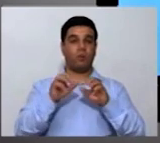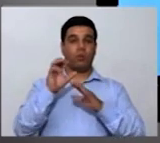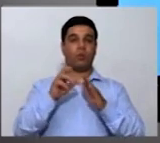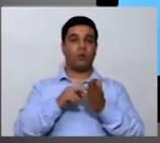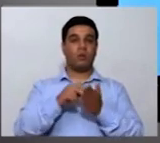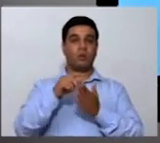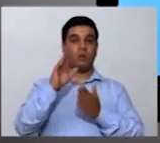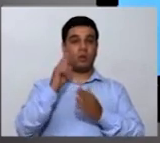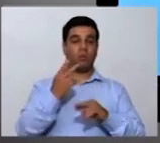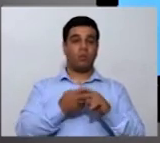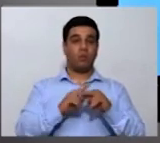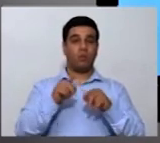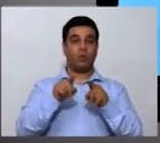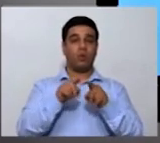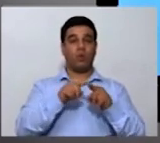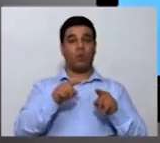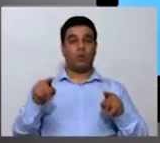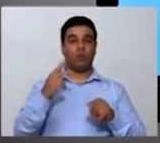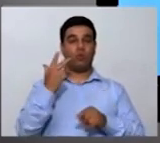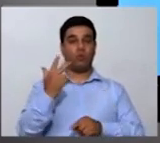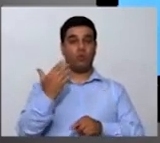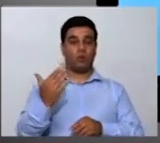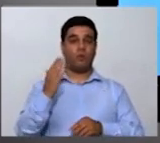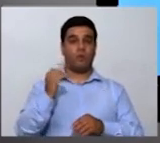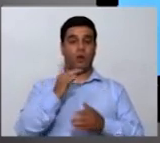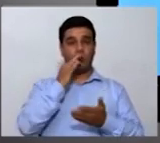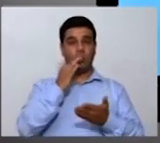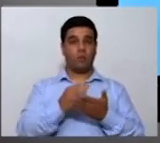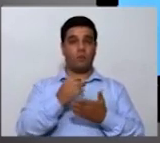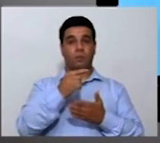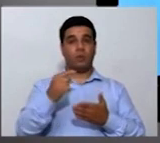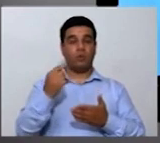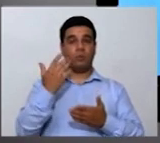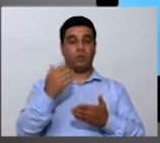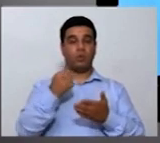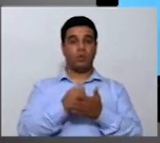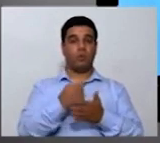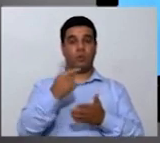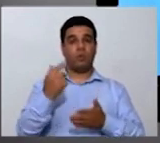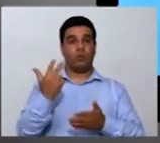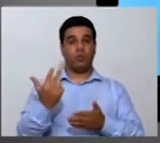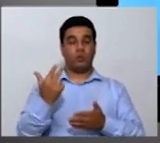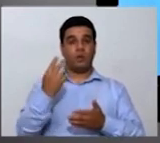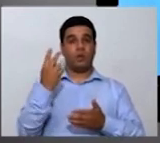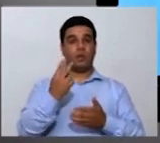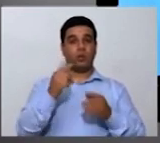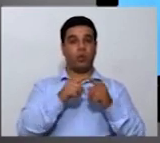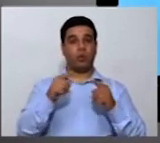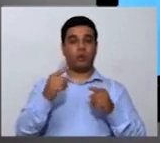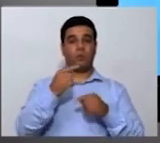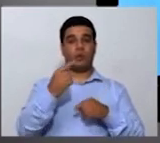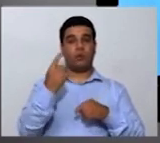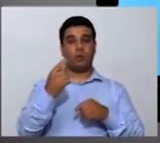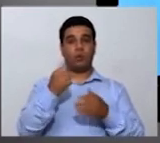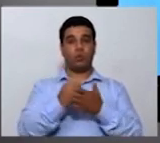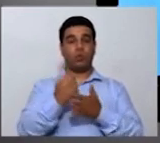chiqardi? Demak, bunday oralig' 3 ta ekan. Va javob minus 5 dan minus 3 gacha, ikkinchi oralig'imiz minus 1 dan